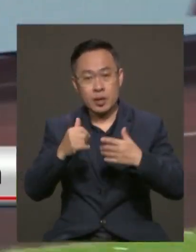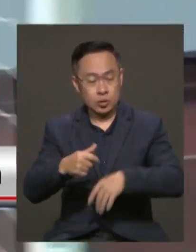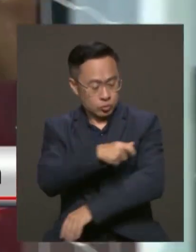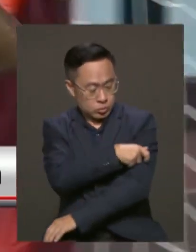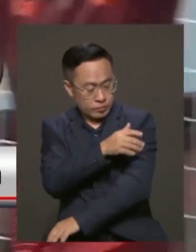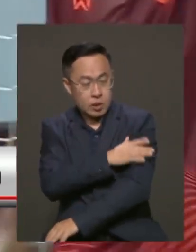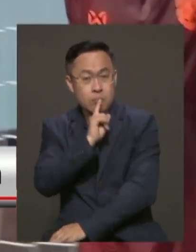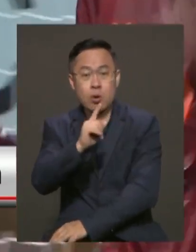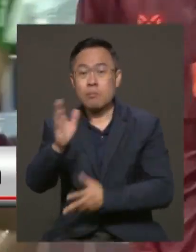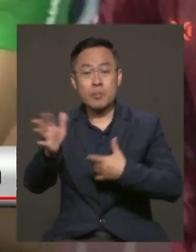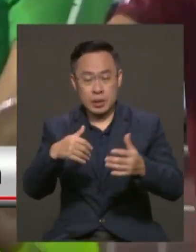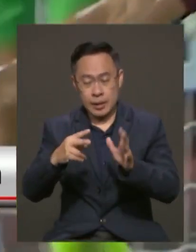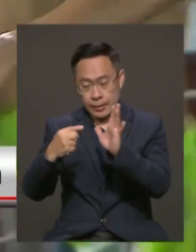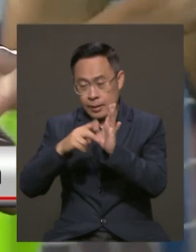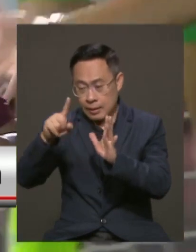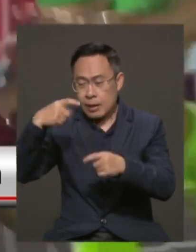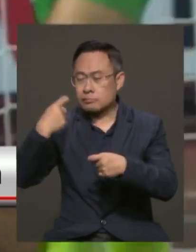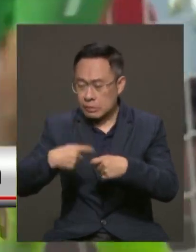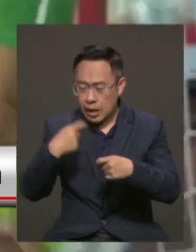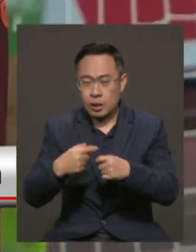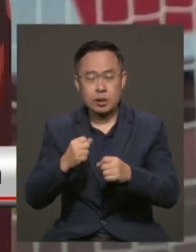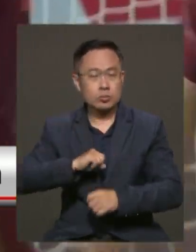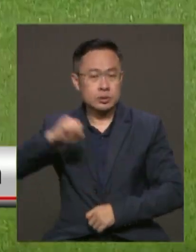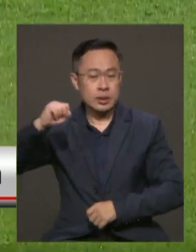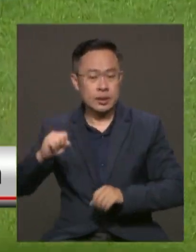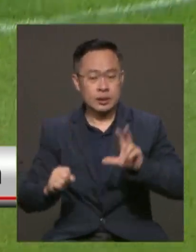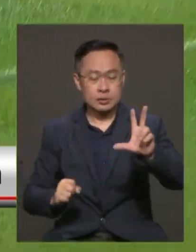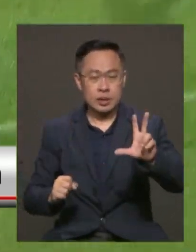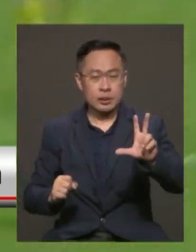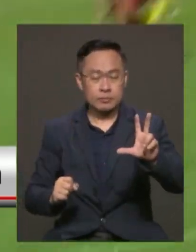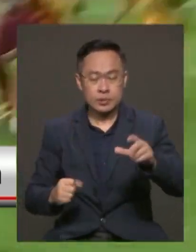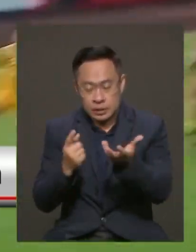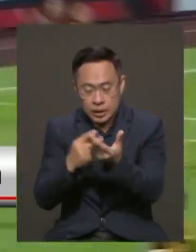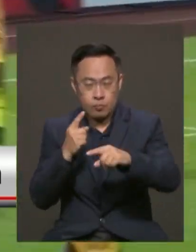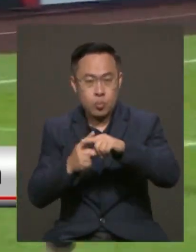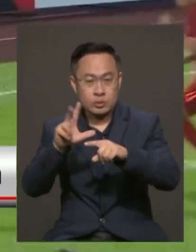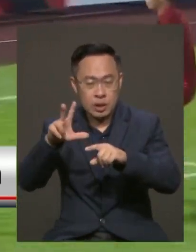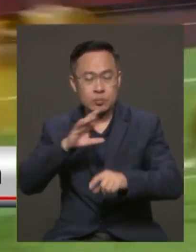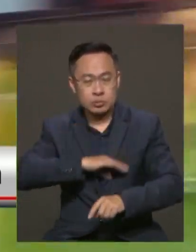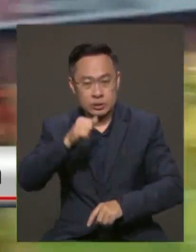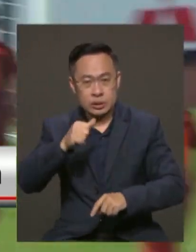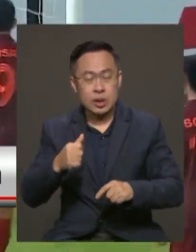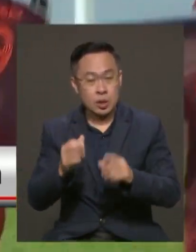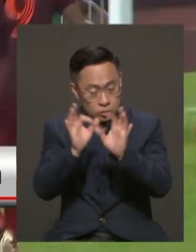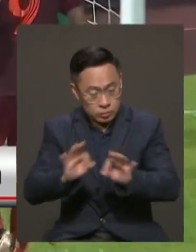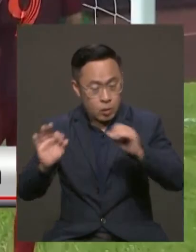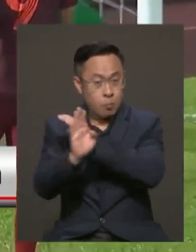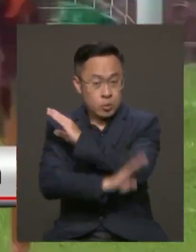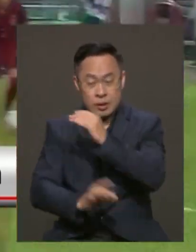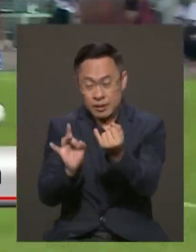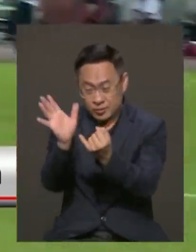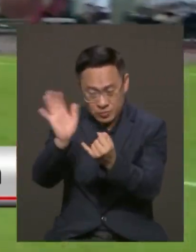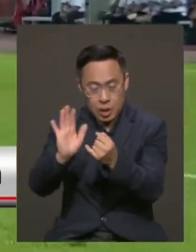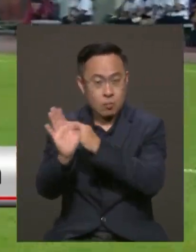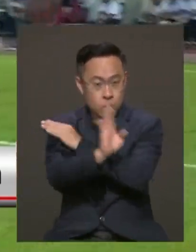มที่ยากเพราะเป็นเกมแรกของทัวร์นาเมนต์บรูไนก็เป็นทีมที่ดีและต้องชื่นชมผู้รักษาประตูของเขาด้วยที่สามารถหยุด